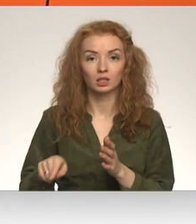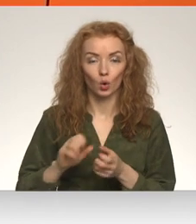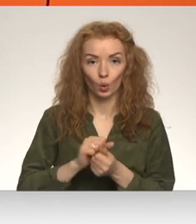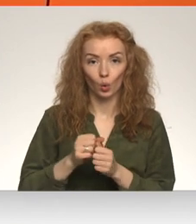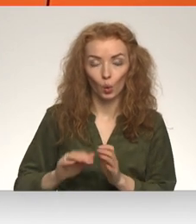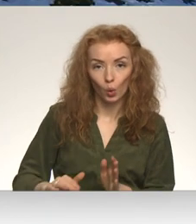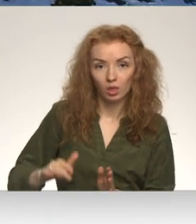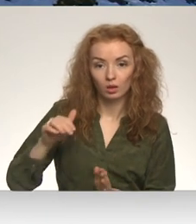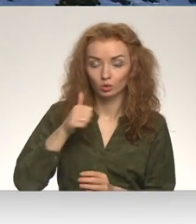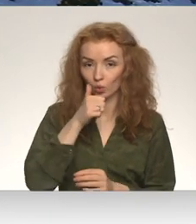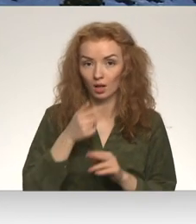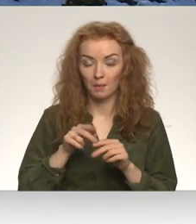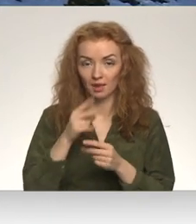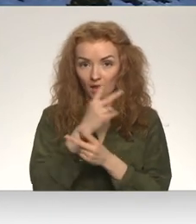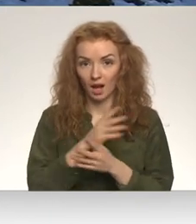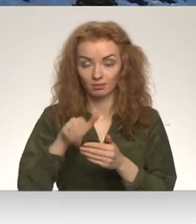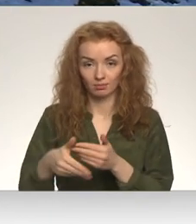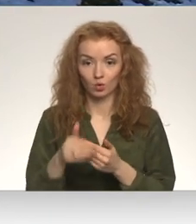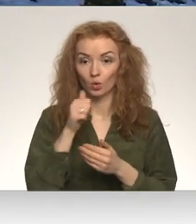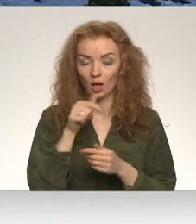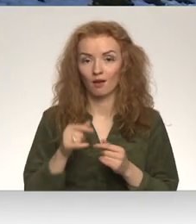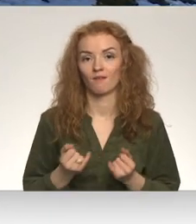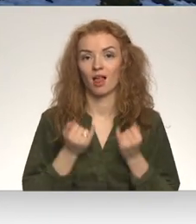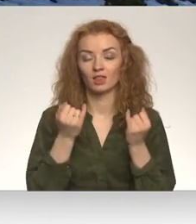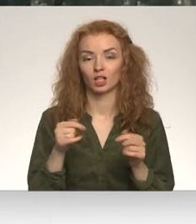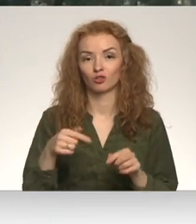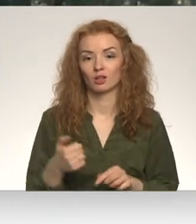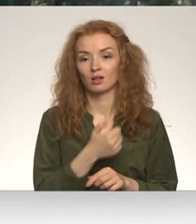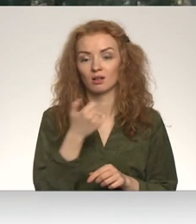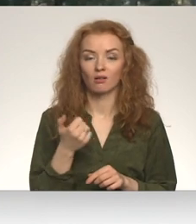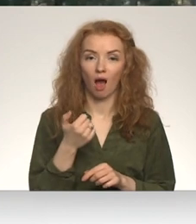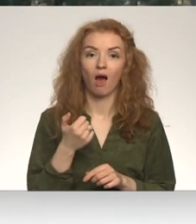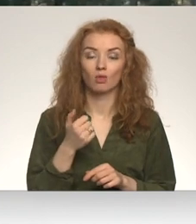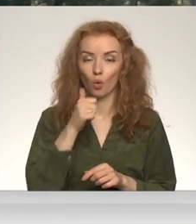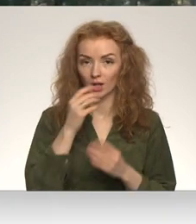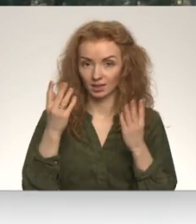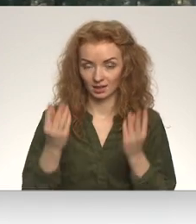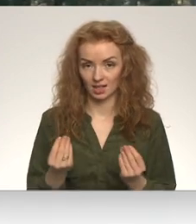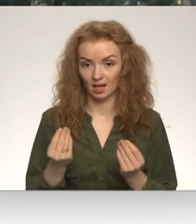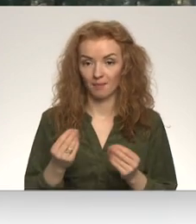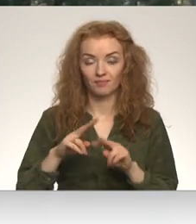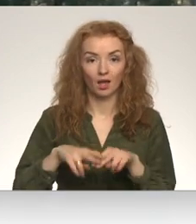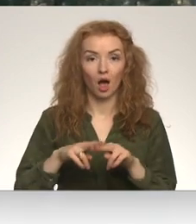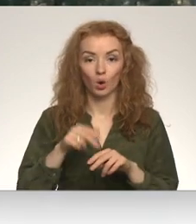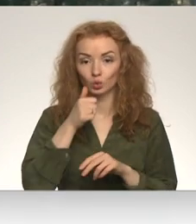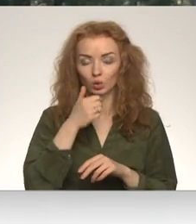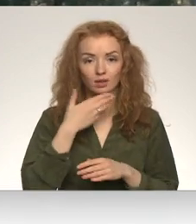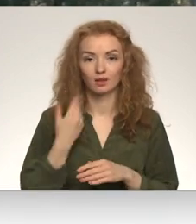Tieši šiem neredzamajiem pazemes ūdeņiem veltīta šī gada ūdens diena. Akas ūdens, nu, Akas ūdens